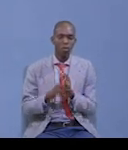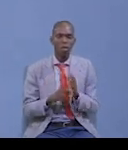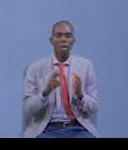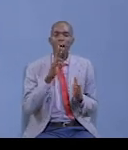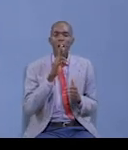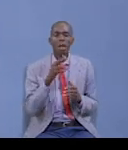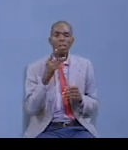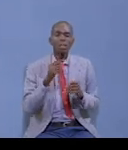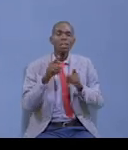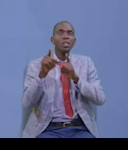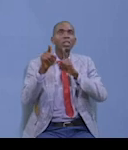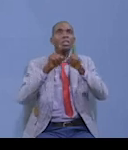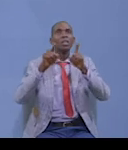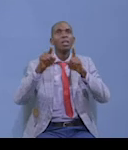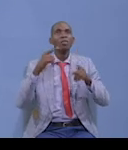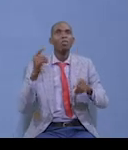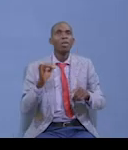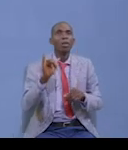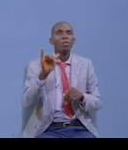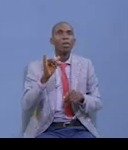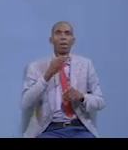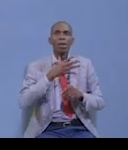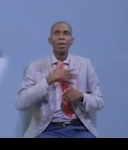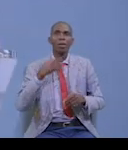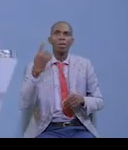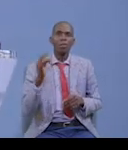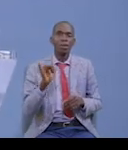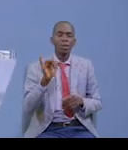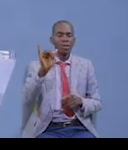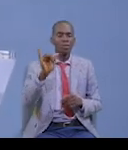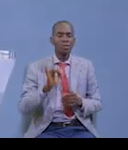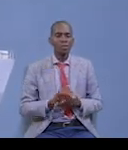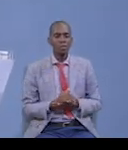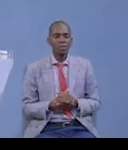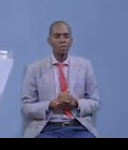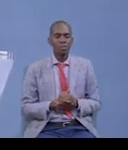stars forever and ever. అట్టి వారు ఆకాశ